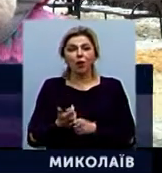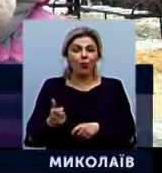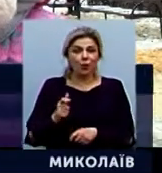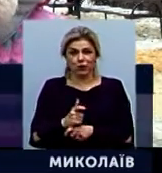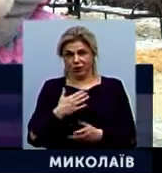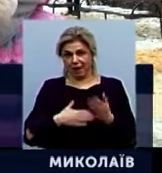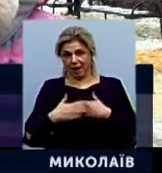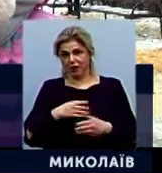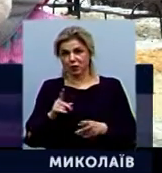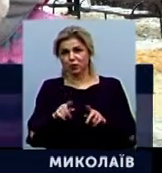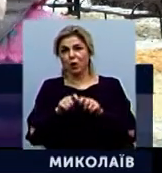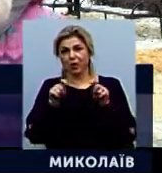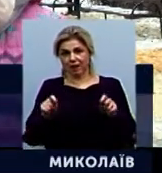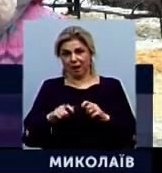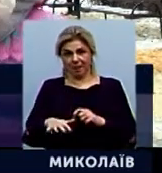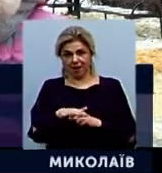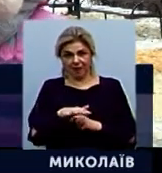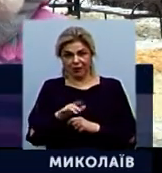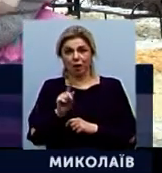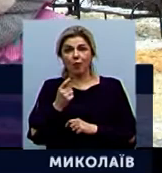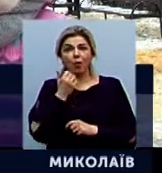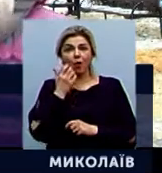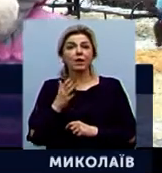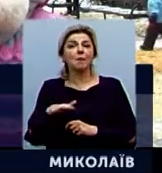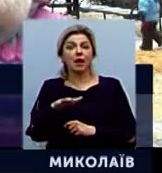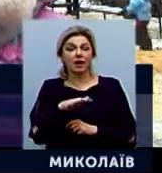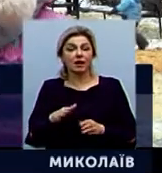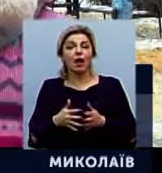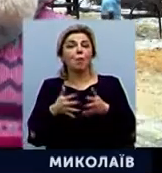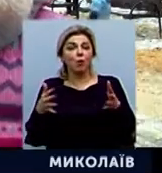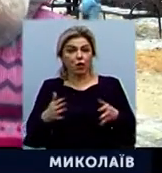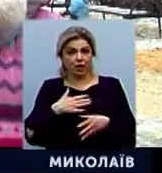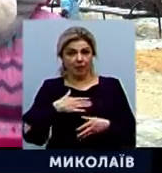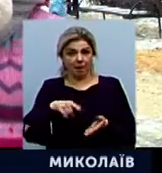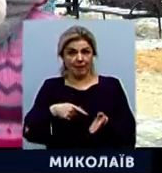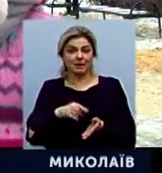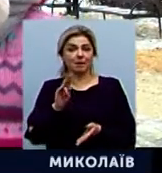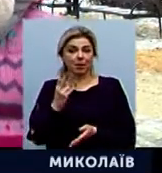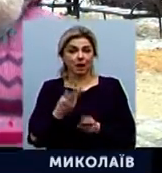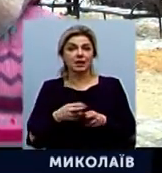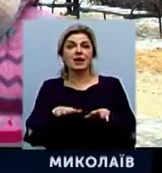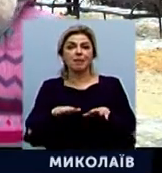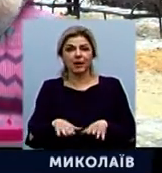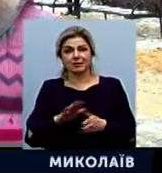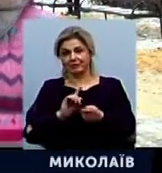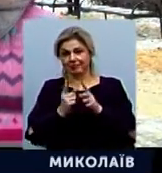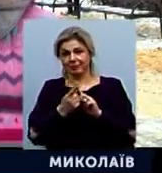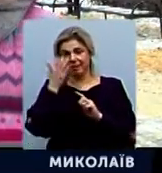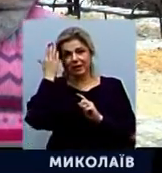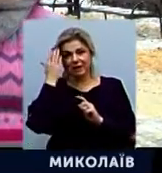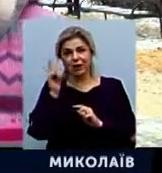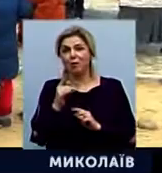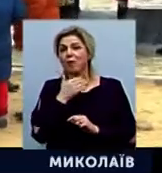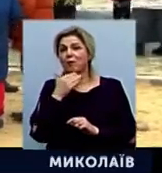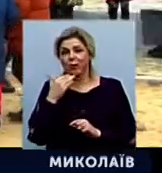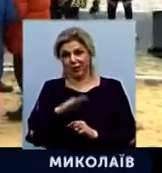Я дуже рада, що відкрився майданчик, тому що коли майданчиків більше у нашому місті Миколаєві, це місто стає веселішим, тому що більше